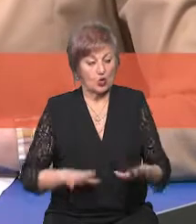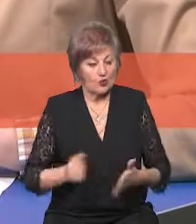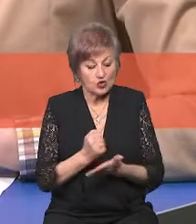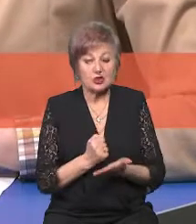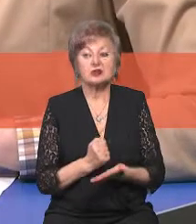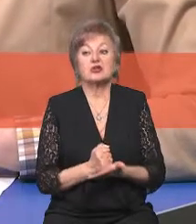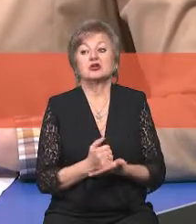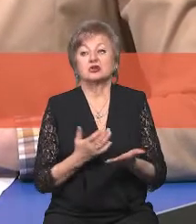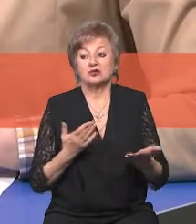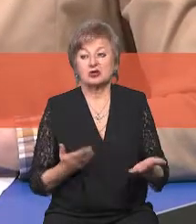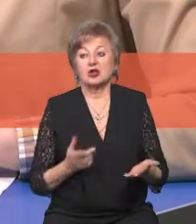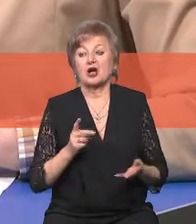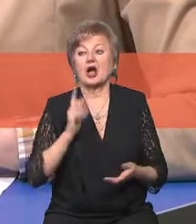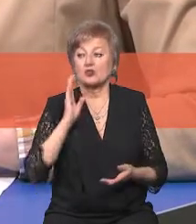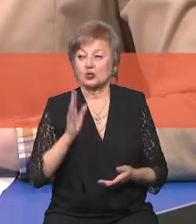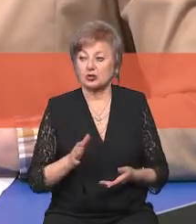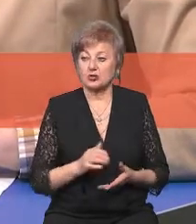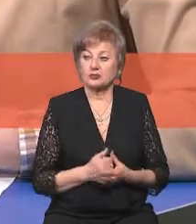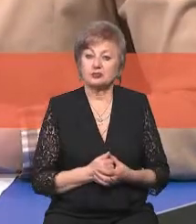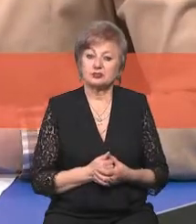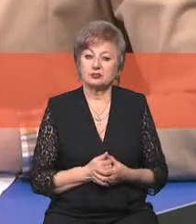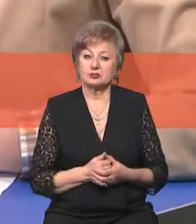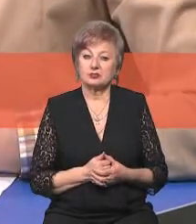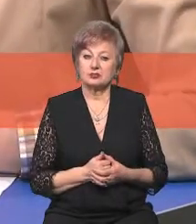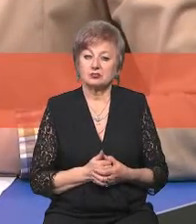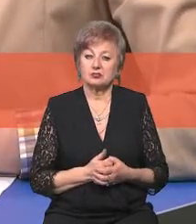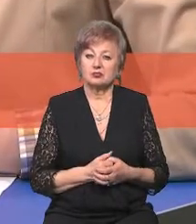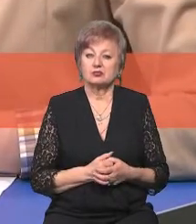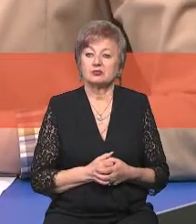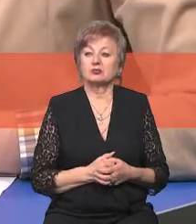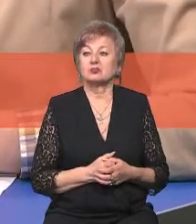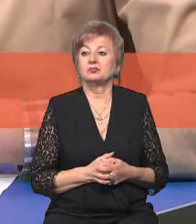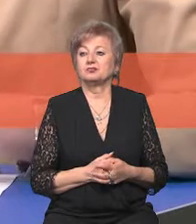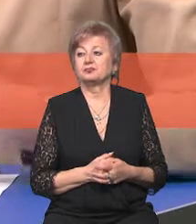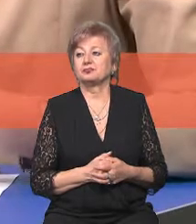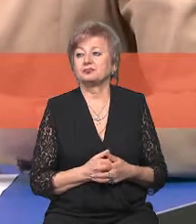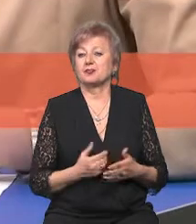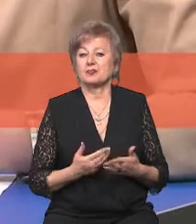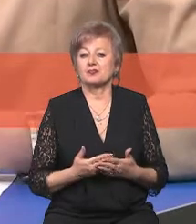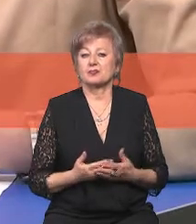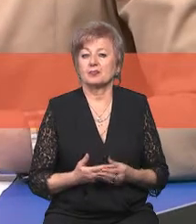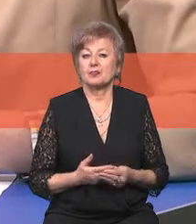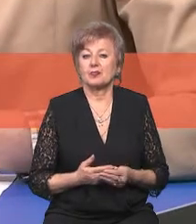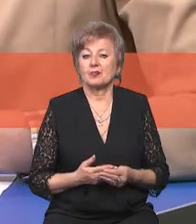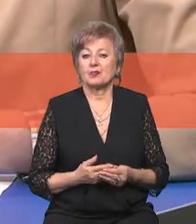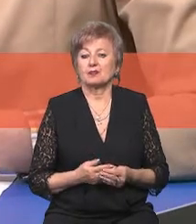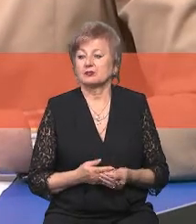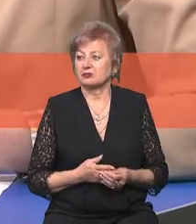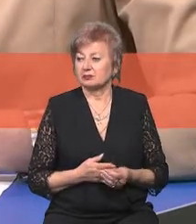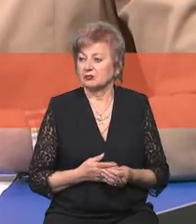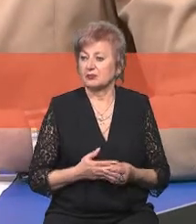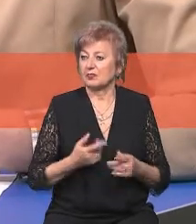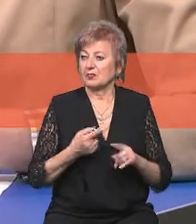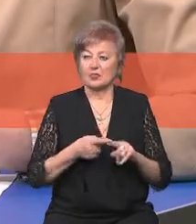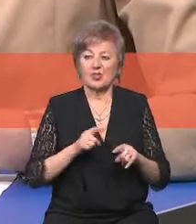треба на це орієнтуватися, а вона є в дії. Пацієнтам орієнтуватися? Тобто краще запитати у свого лікаря сімейного?